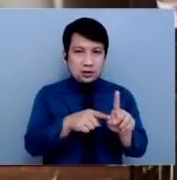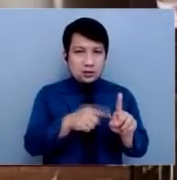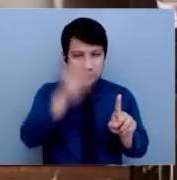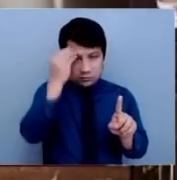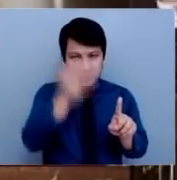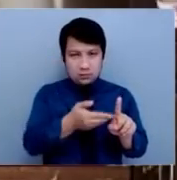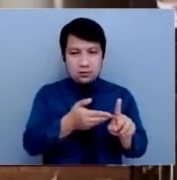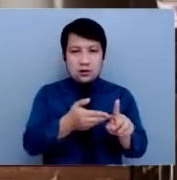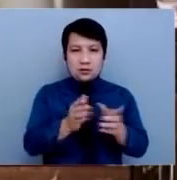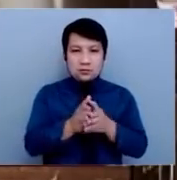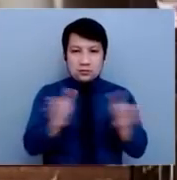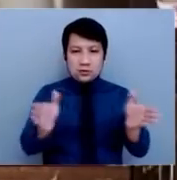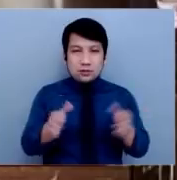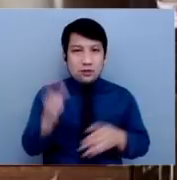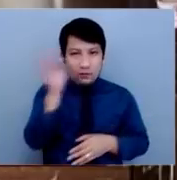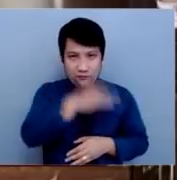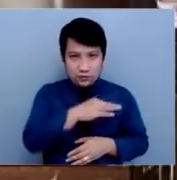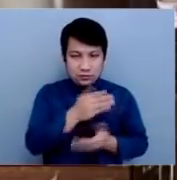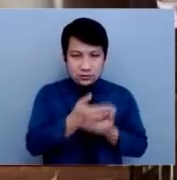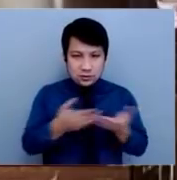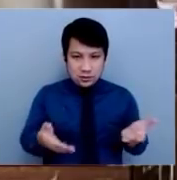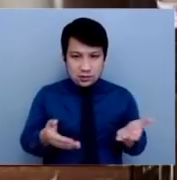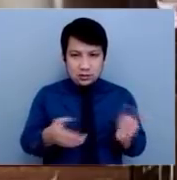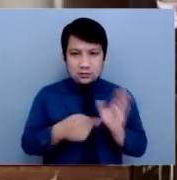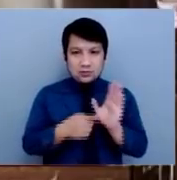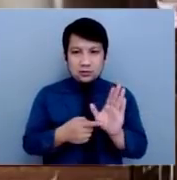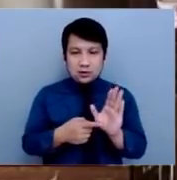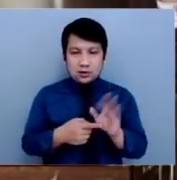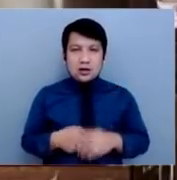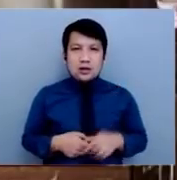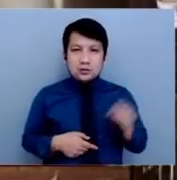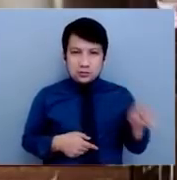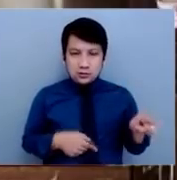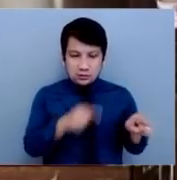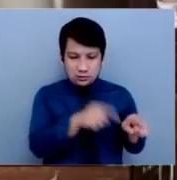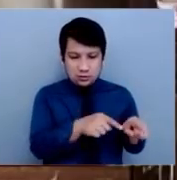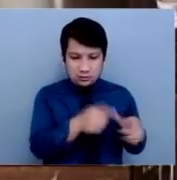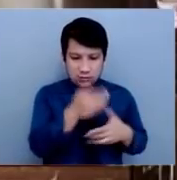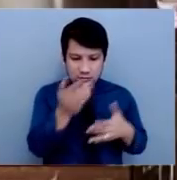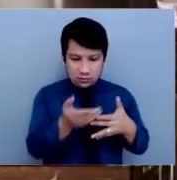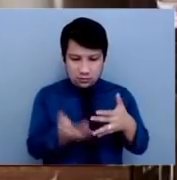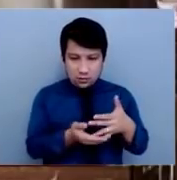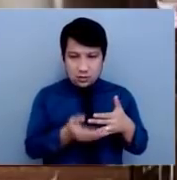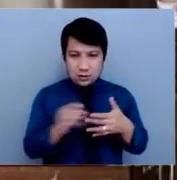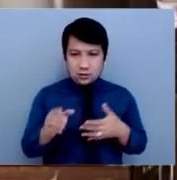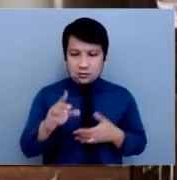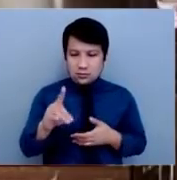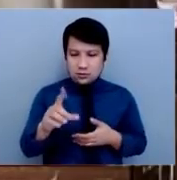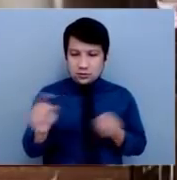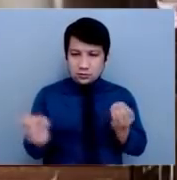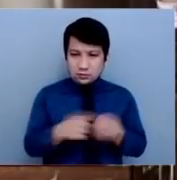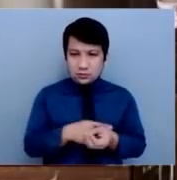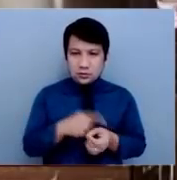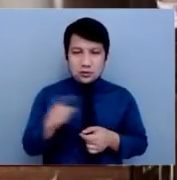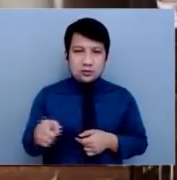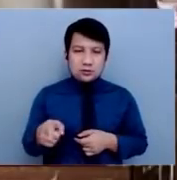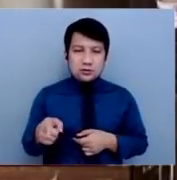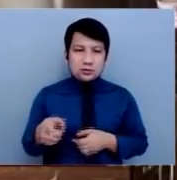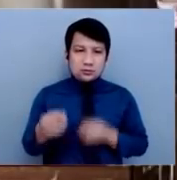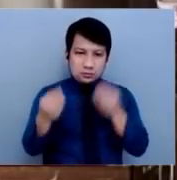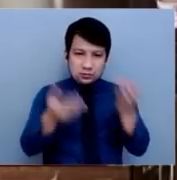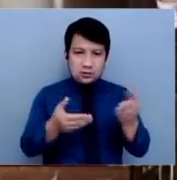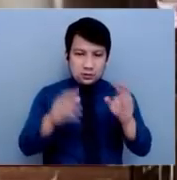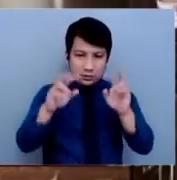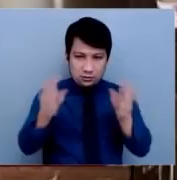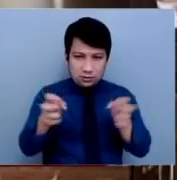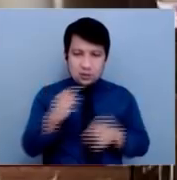Ang ground lang ay false material representation. Samantalang kung ang i-file ay petition for disqualification, doon papasok yung issue